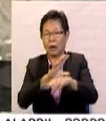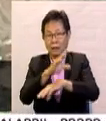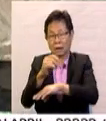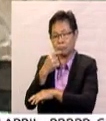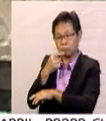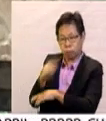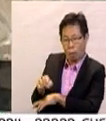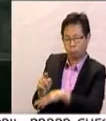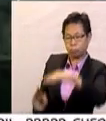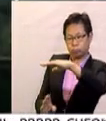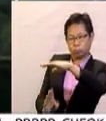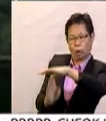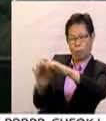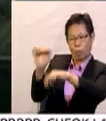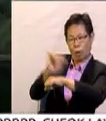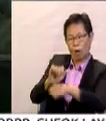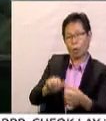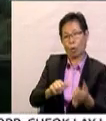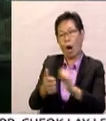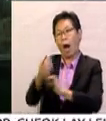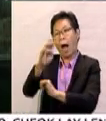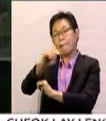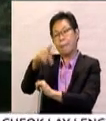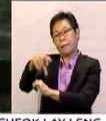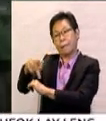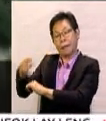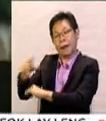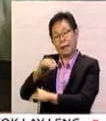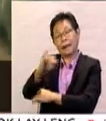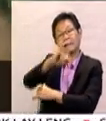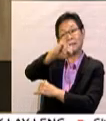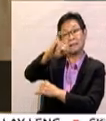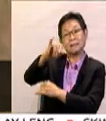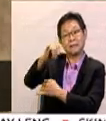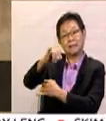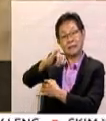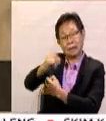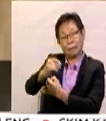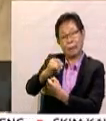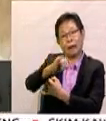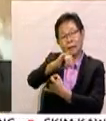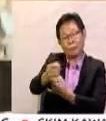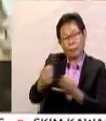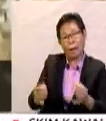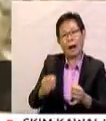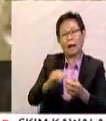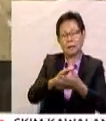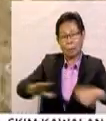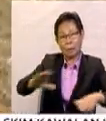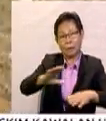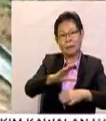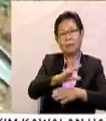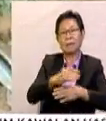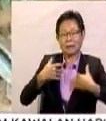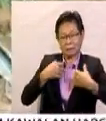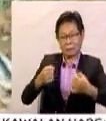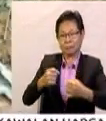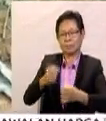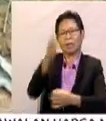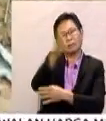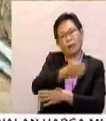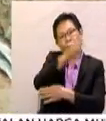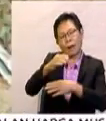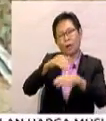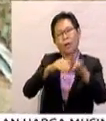arahan berhenti kerja yang dikeluarkan oleh Majlis Bandaraya dan Jabatan Keselamatan dan Kesihatan terhadap projek berkenaan ditarik balik